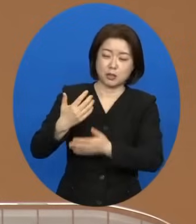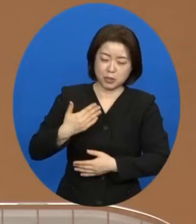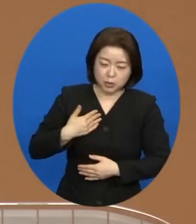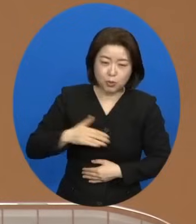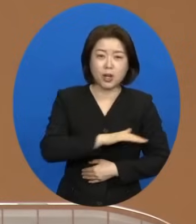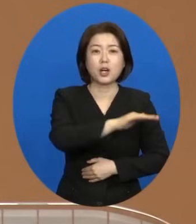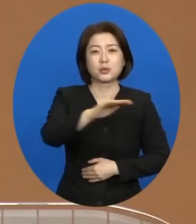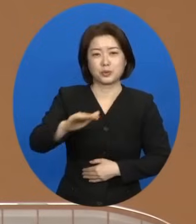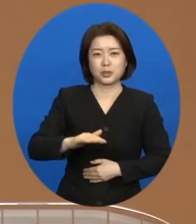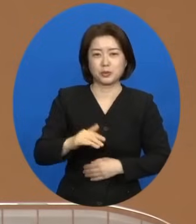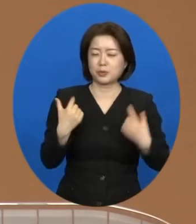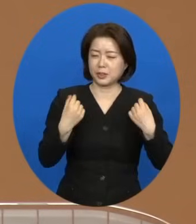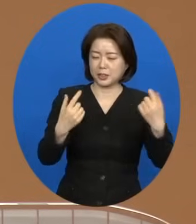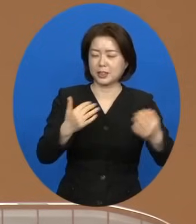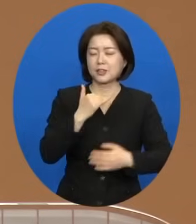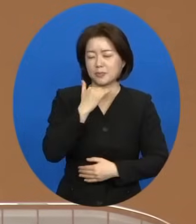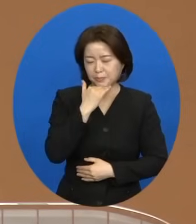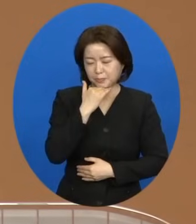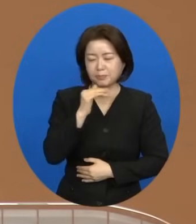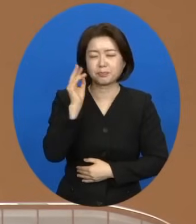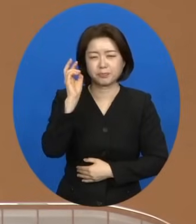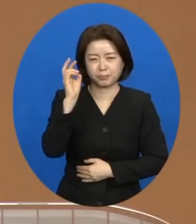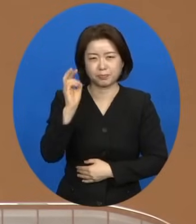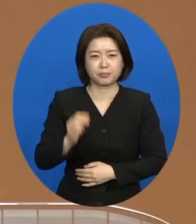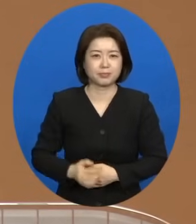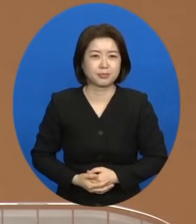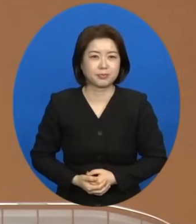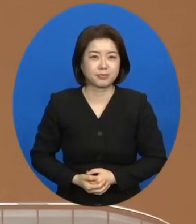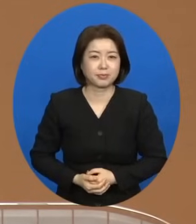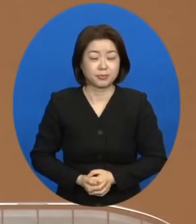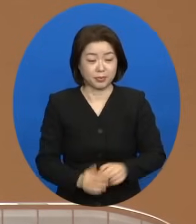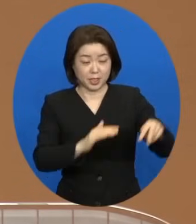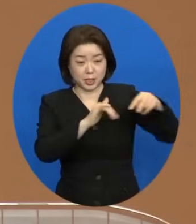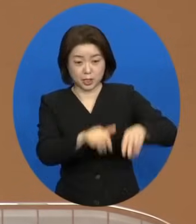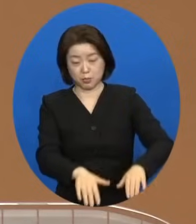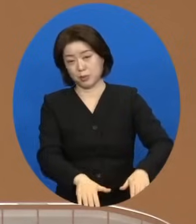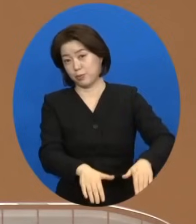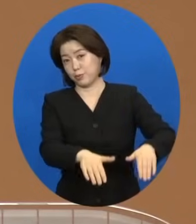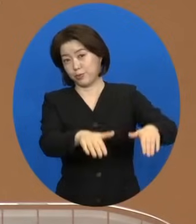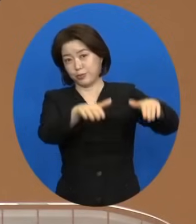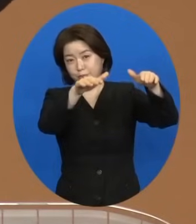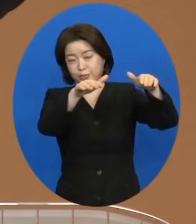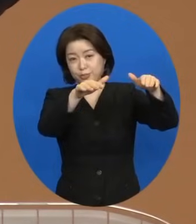여러분도 기다리 이엘이 하게